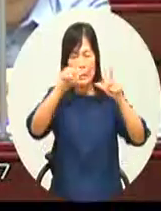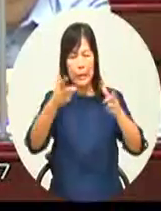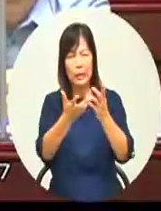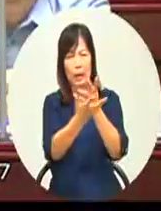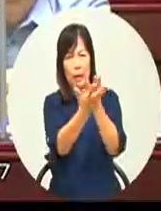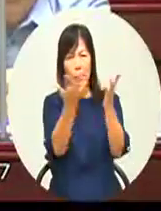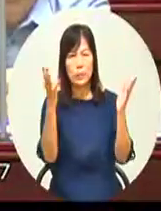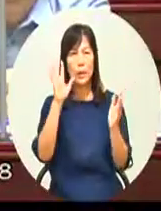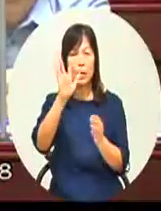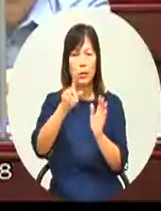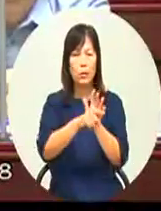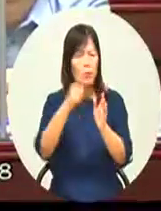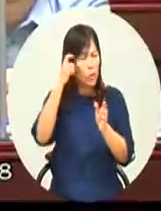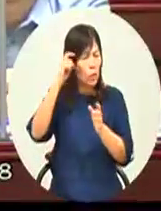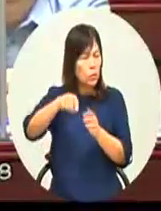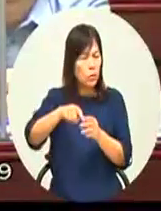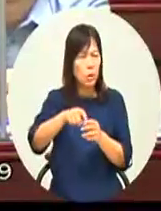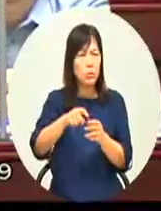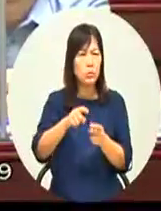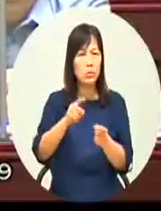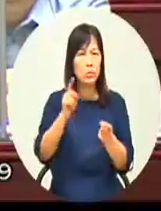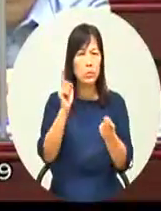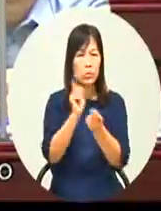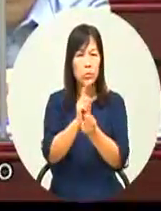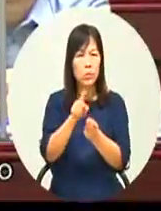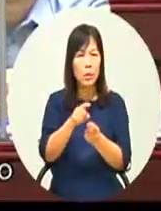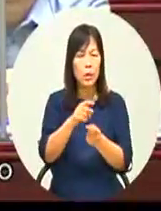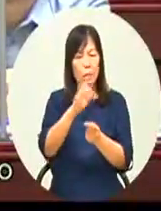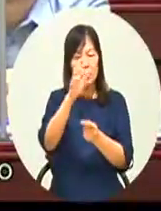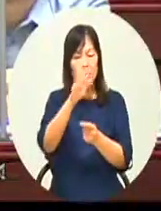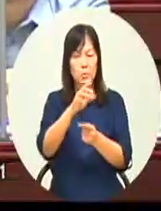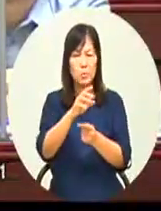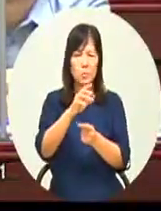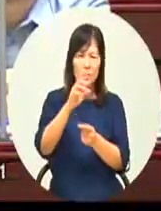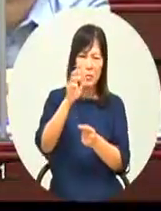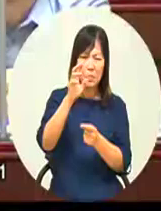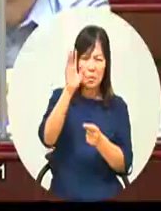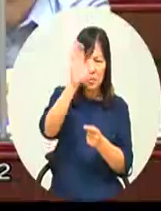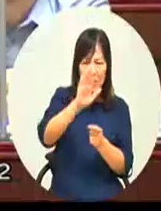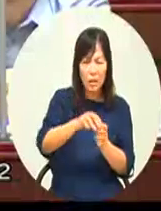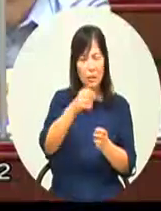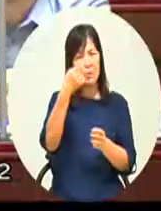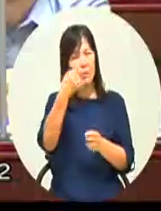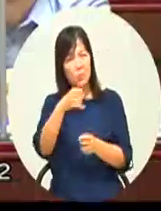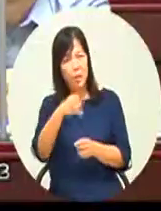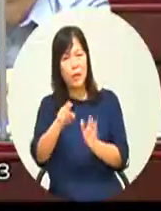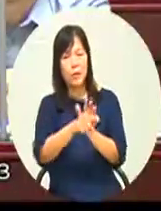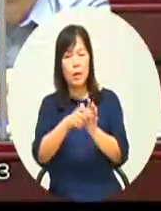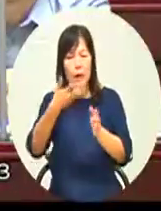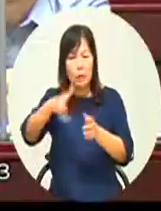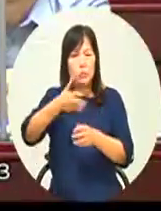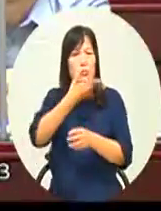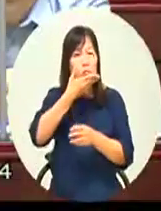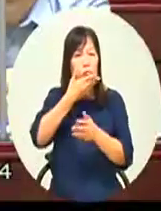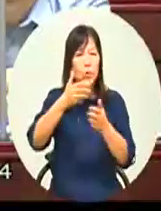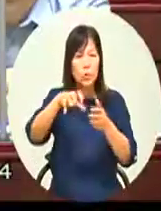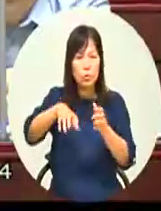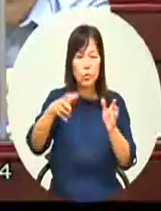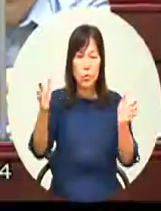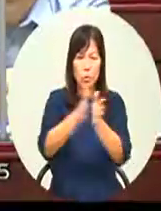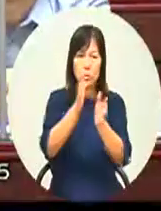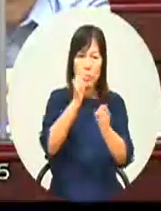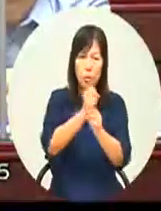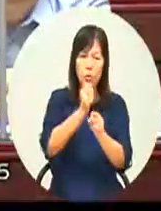说这样子下去对我们整个形象也不是很好，所以我们也跟水利局有共同合作，目前现在